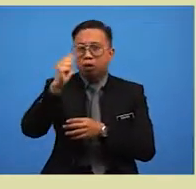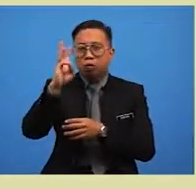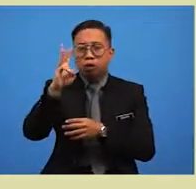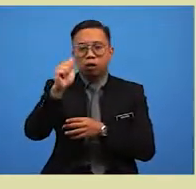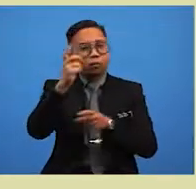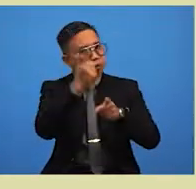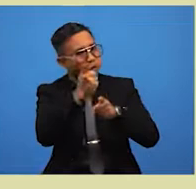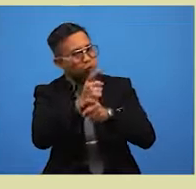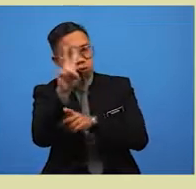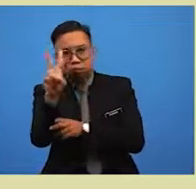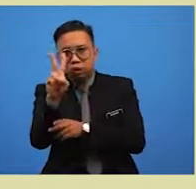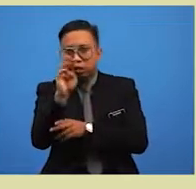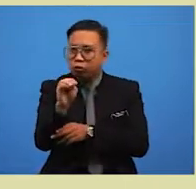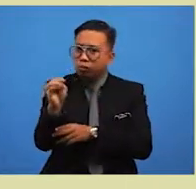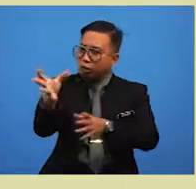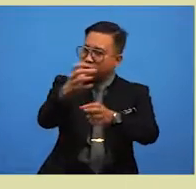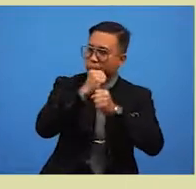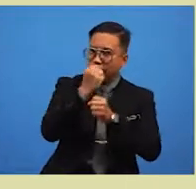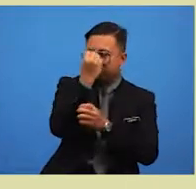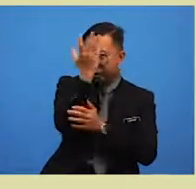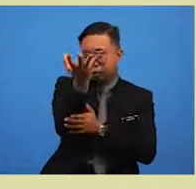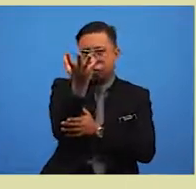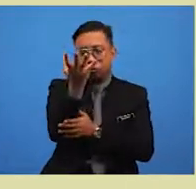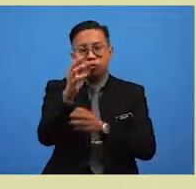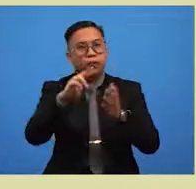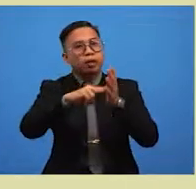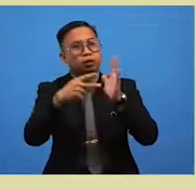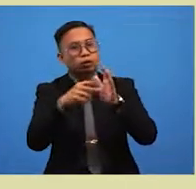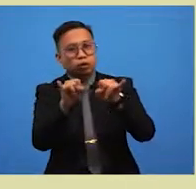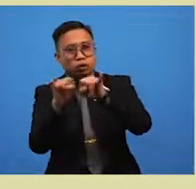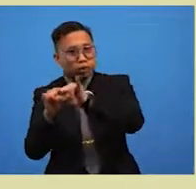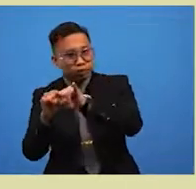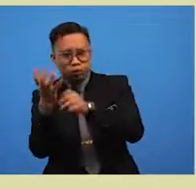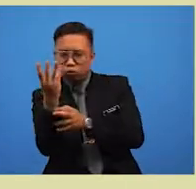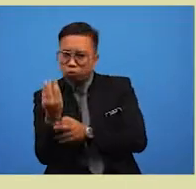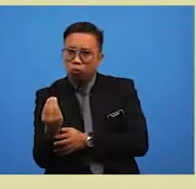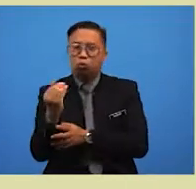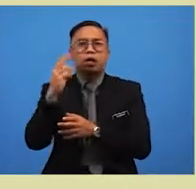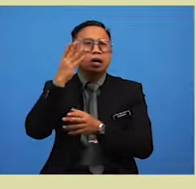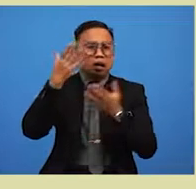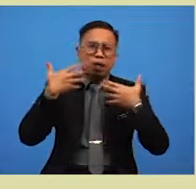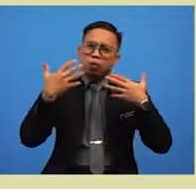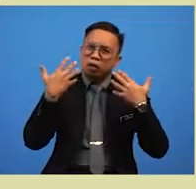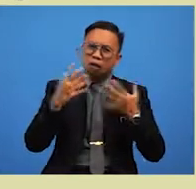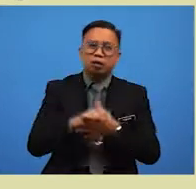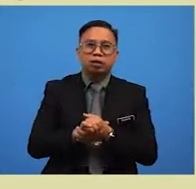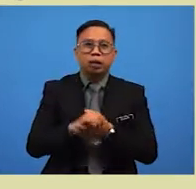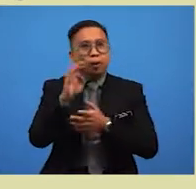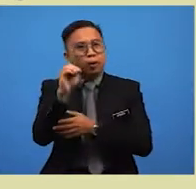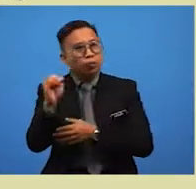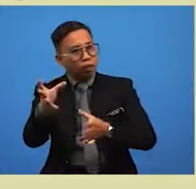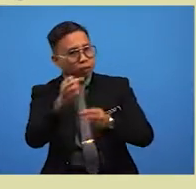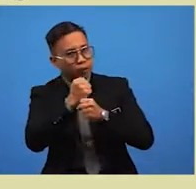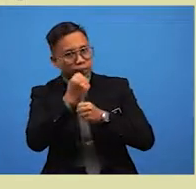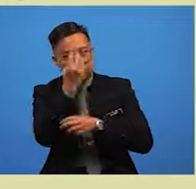Dua, murid-murid dapat menjelaskan maksud jenis-jenis luluh hawa. Tiga, murid-murid dapat